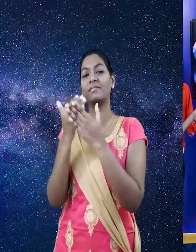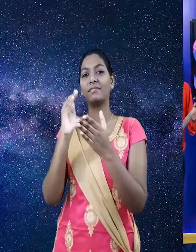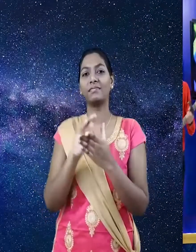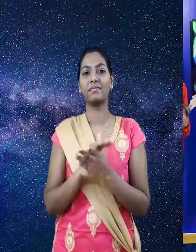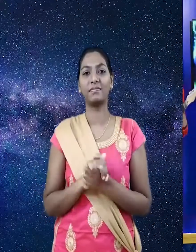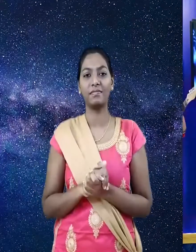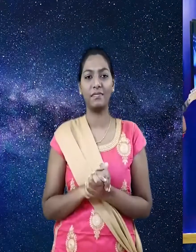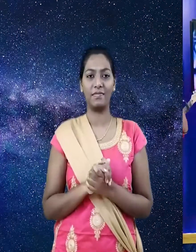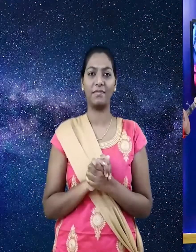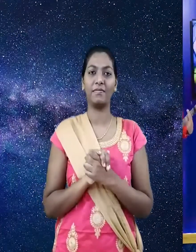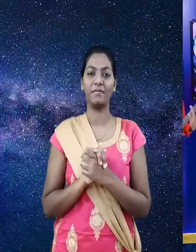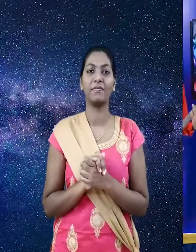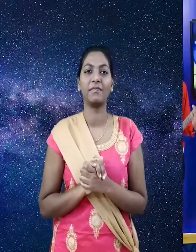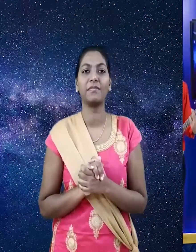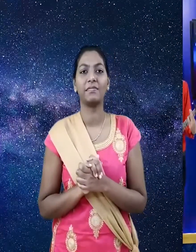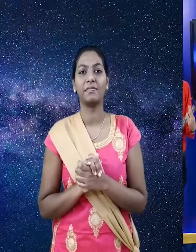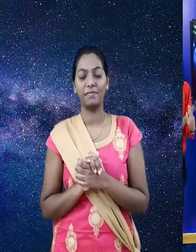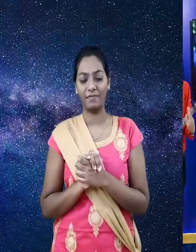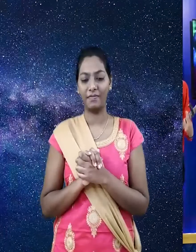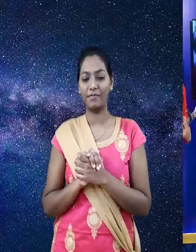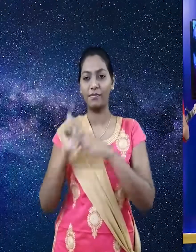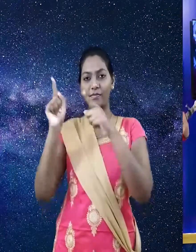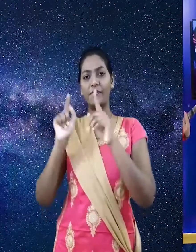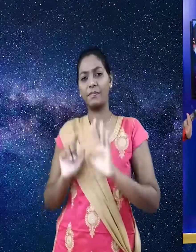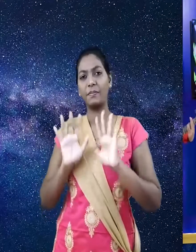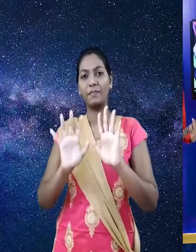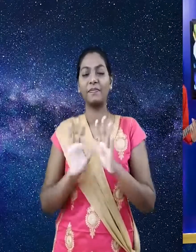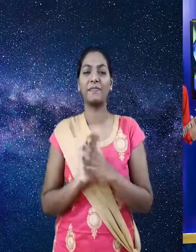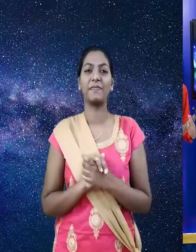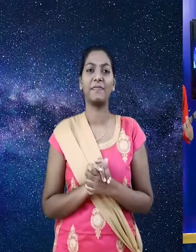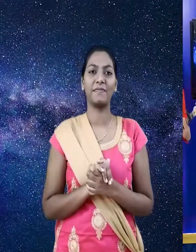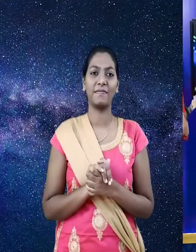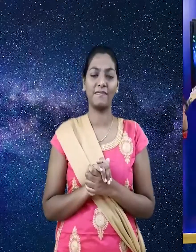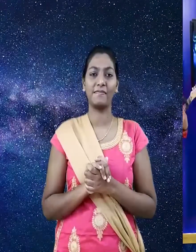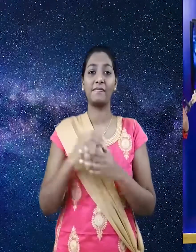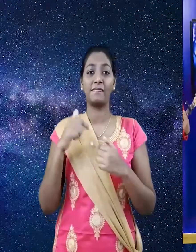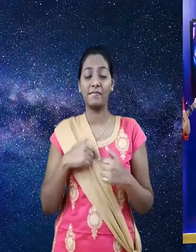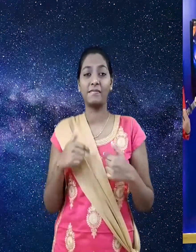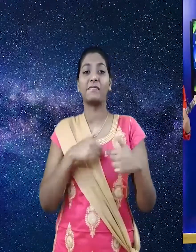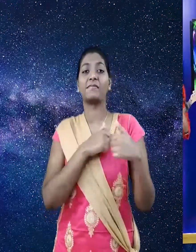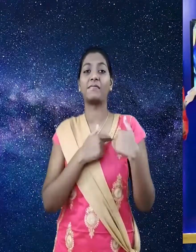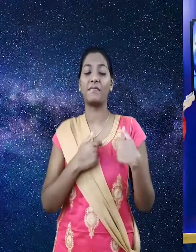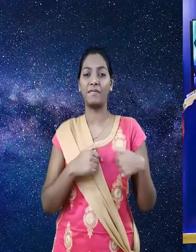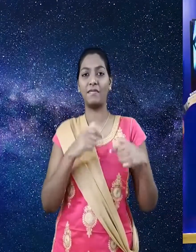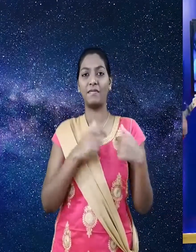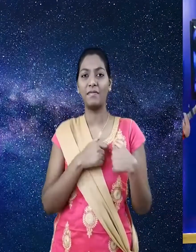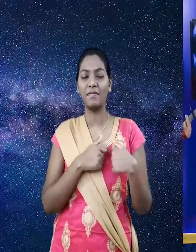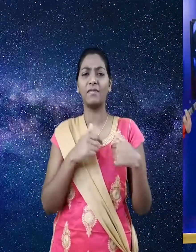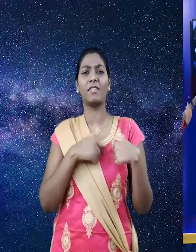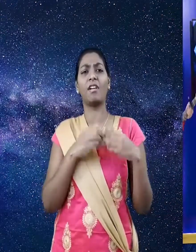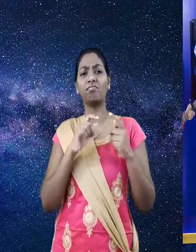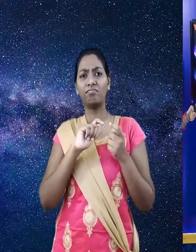करूं तेरी स्तुति करूं तू यहाँ है तू यहाँ है हृदय को छू हृदय